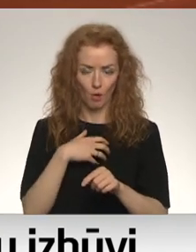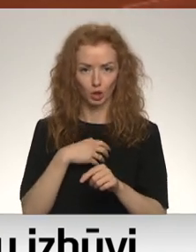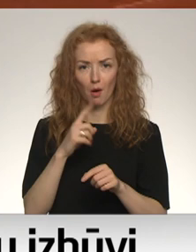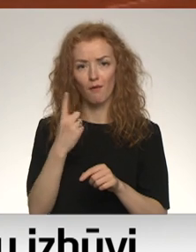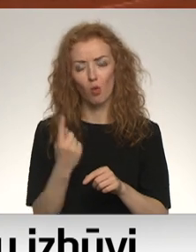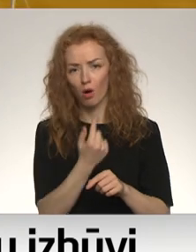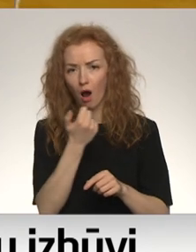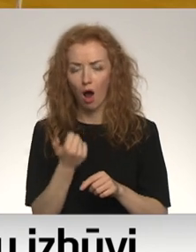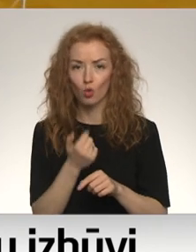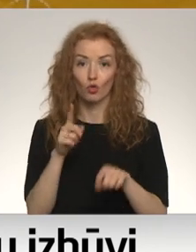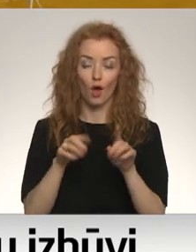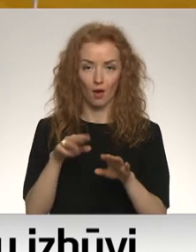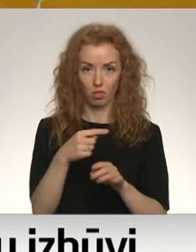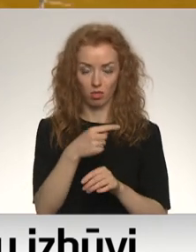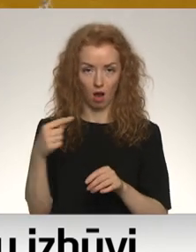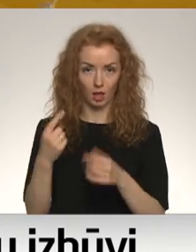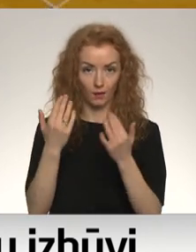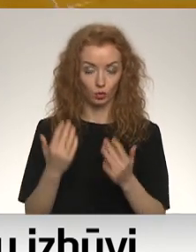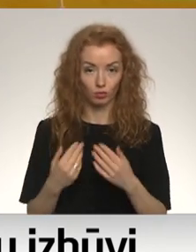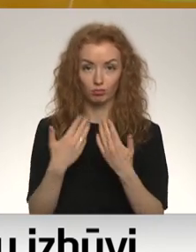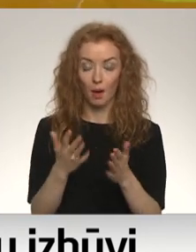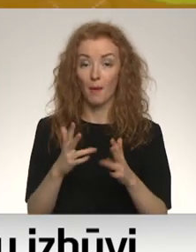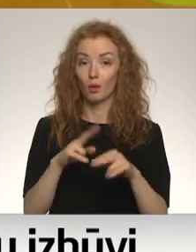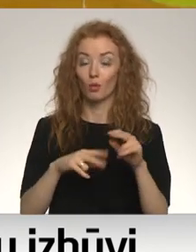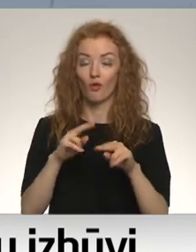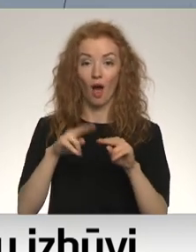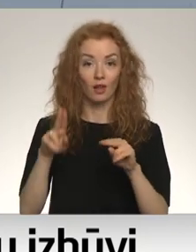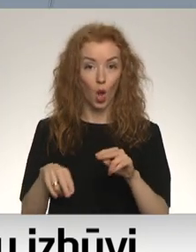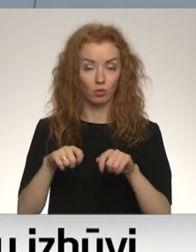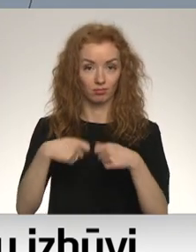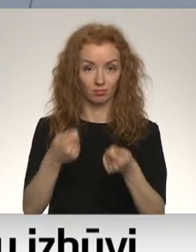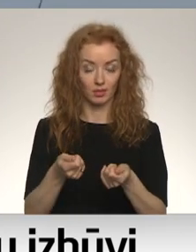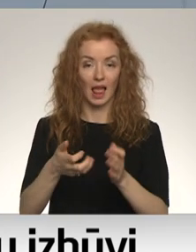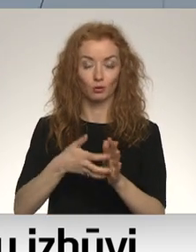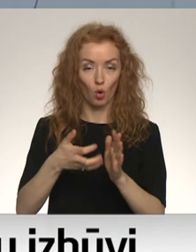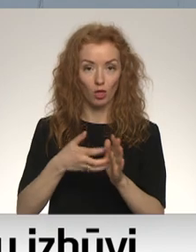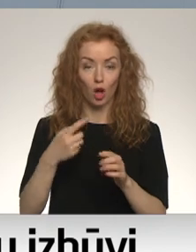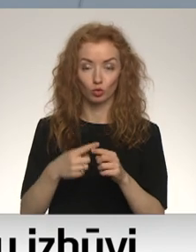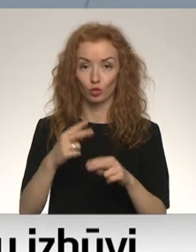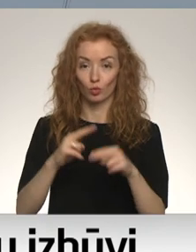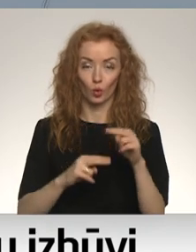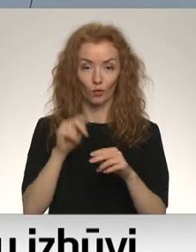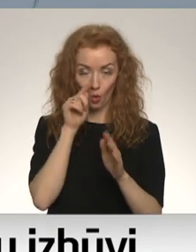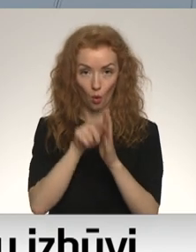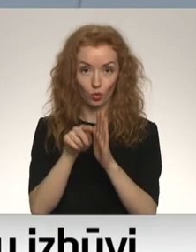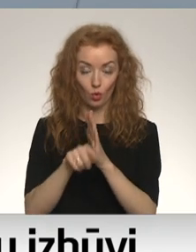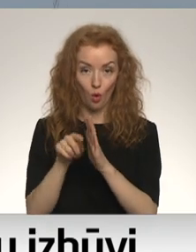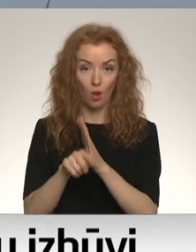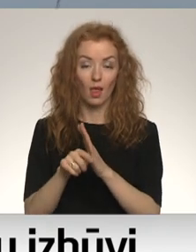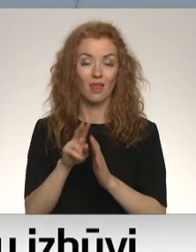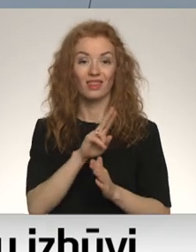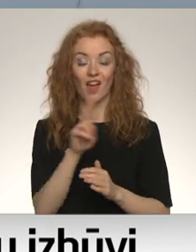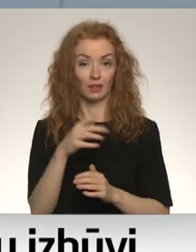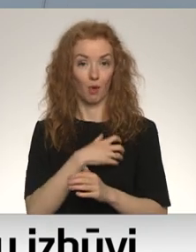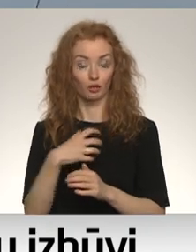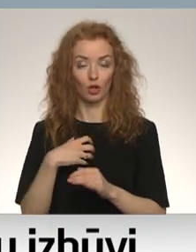atzinums var būt arī negatīvs. Savukārt būvatļaujas izsniegšana, objekta pieņemšana eksploatācijā un būvniecības kontrole būtu nevis